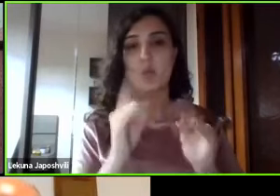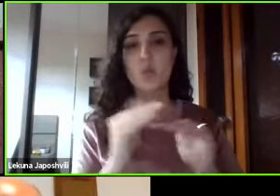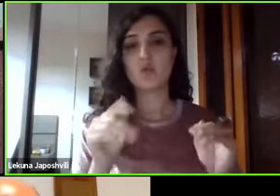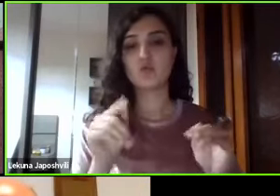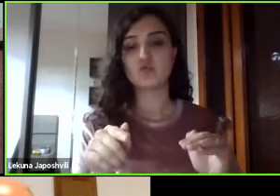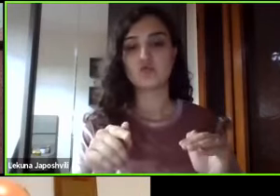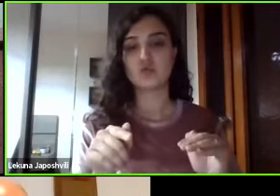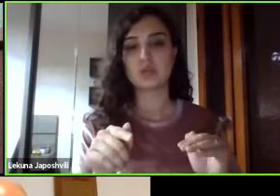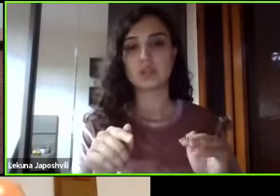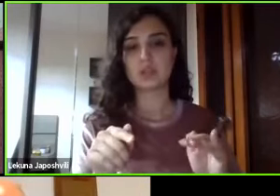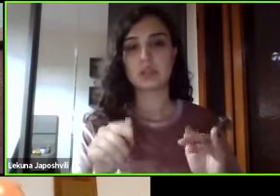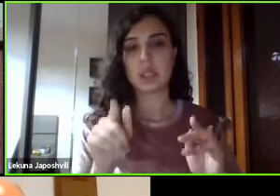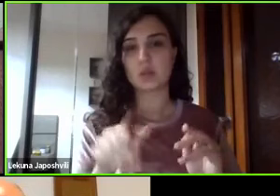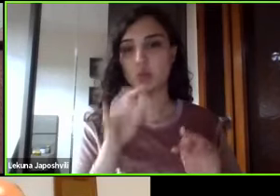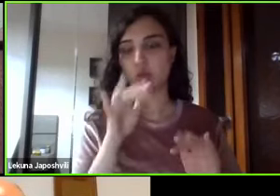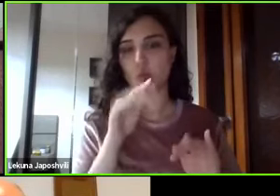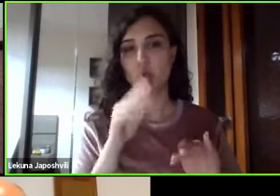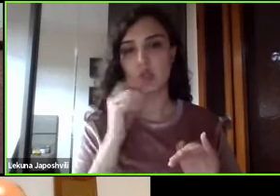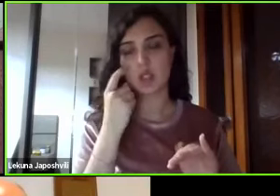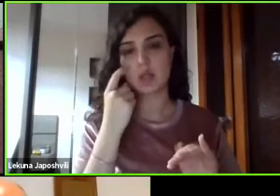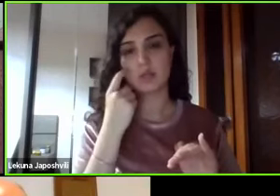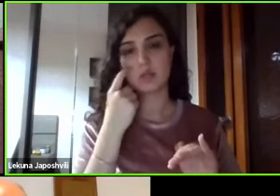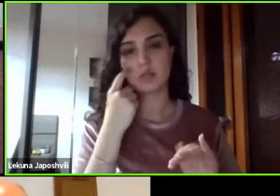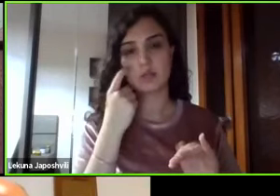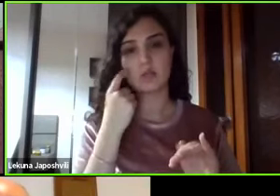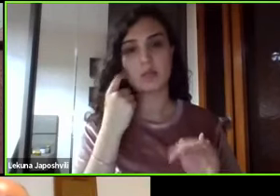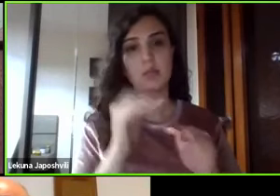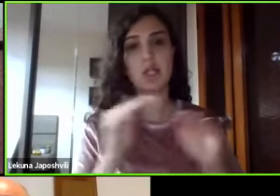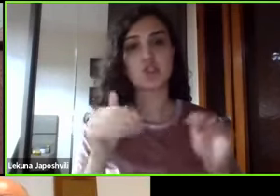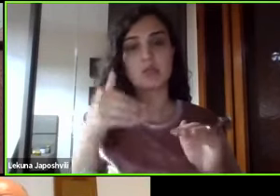გატეხვა ხდება იქით ამ დროს, როცა მიდის ბაღში, პირველ როცა